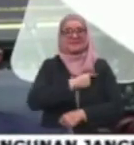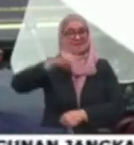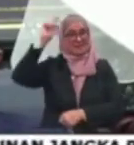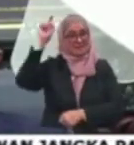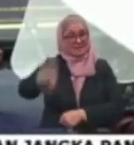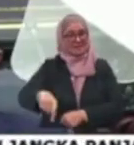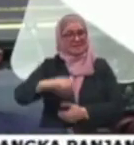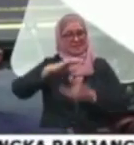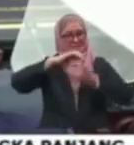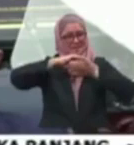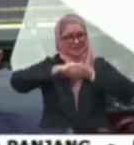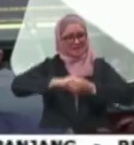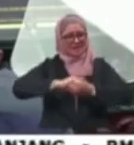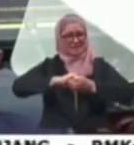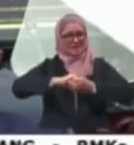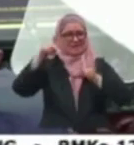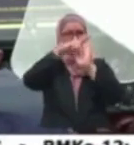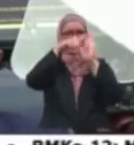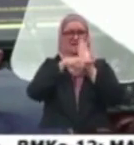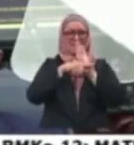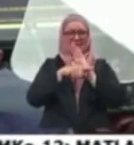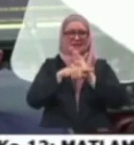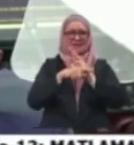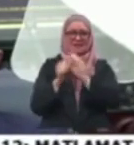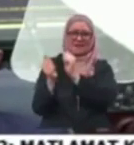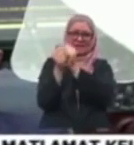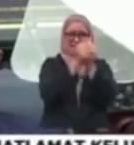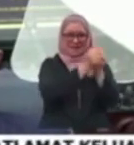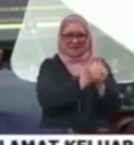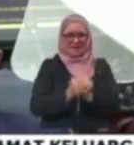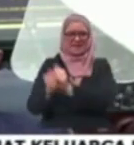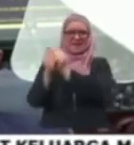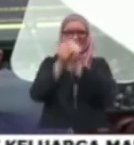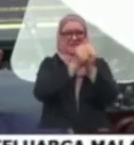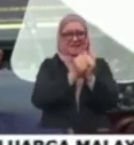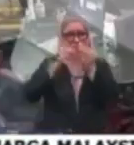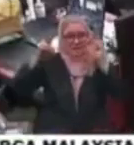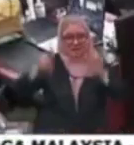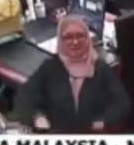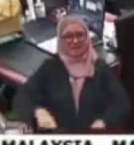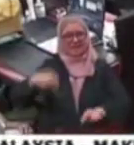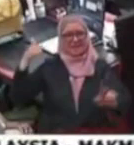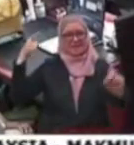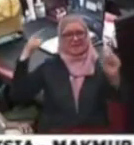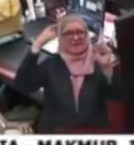erat prinsip bekerja bersama rakyat demi keluarga Malaysia.